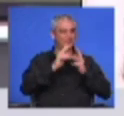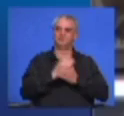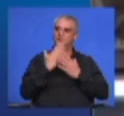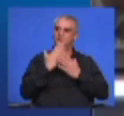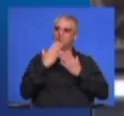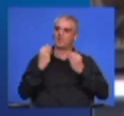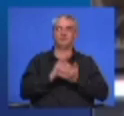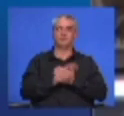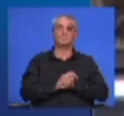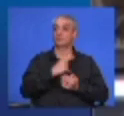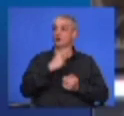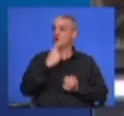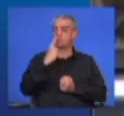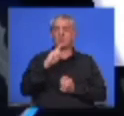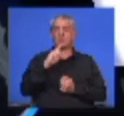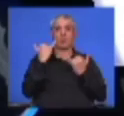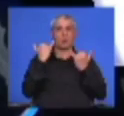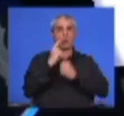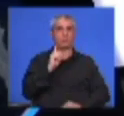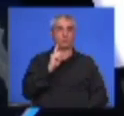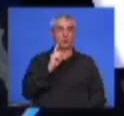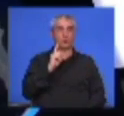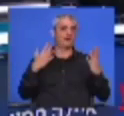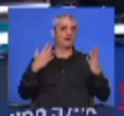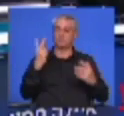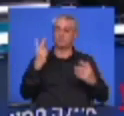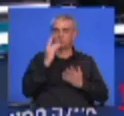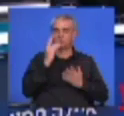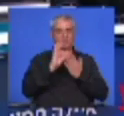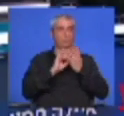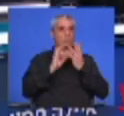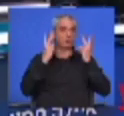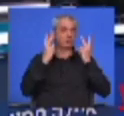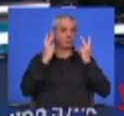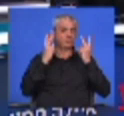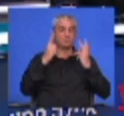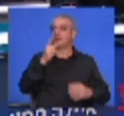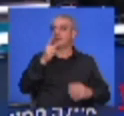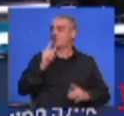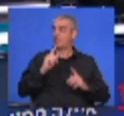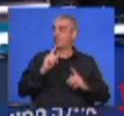בודד, אבל לא בהכרח טועה. בודד וצודק. בינתיים מאכילים